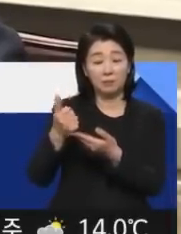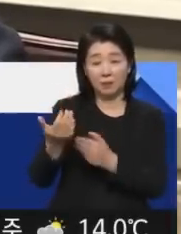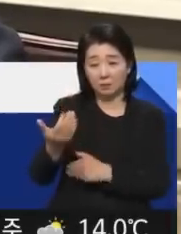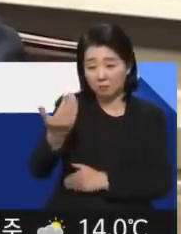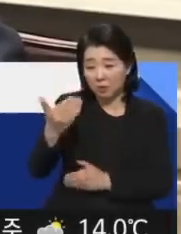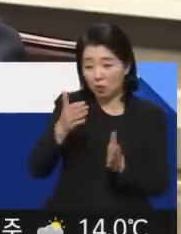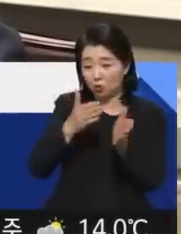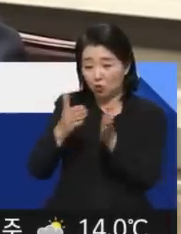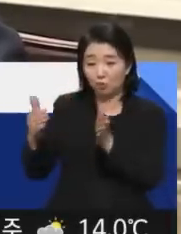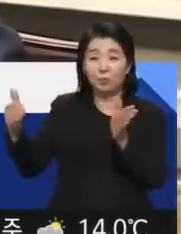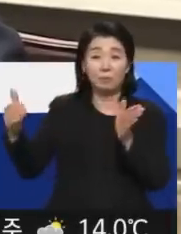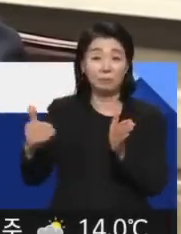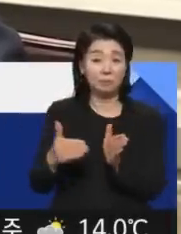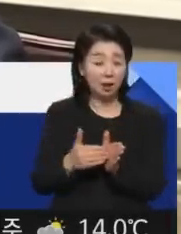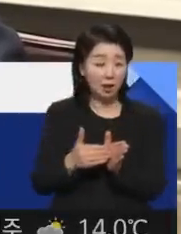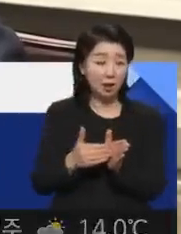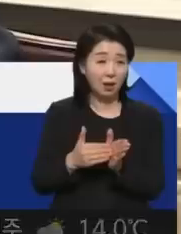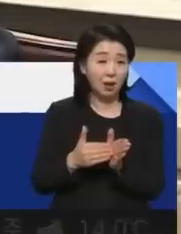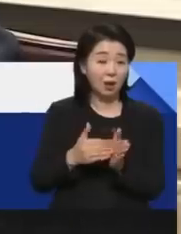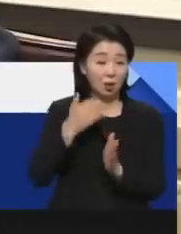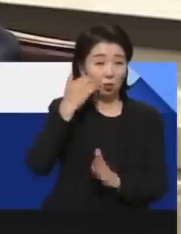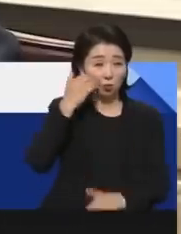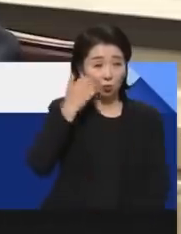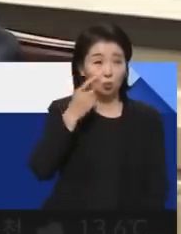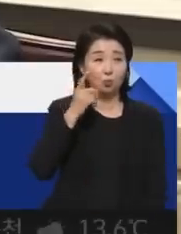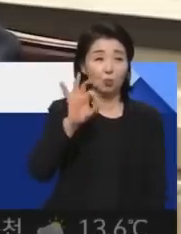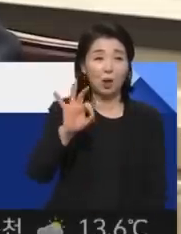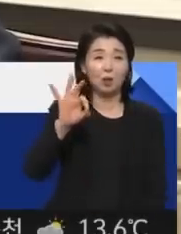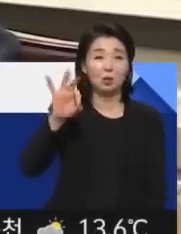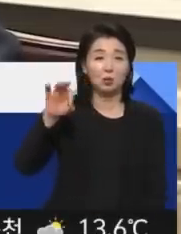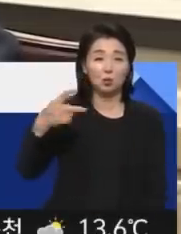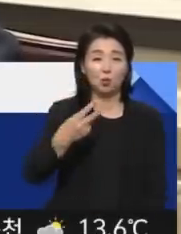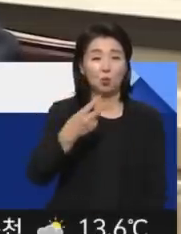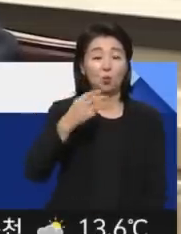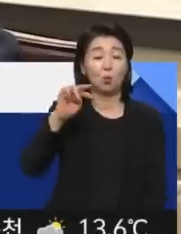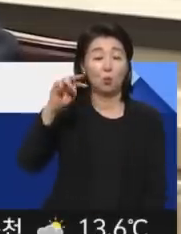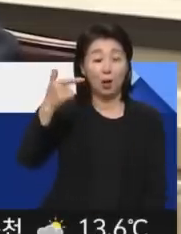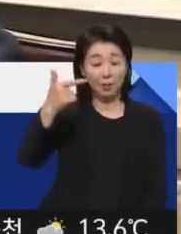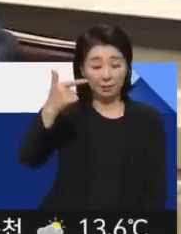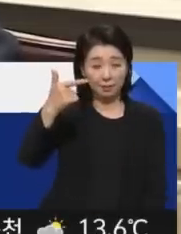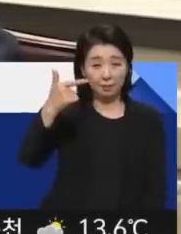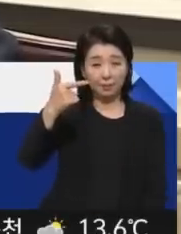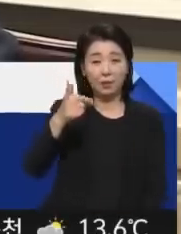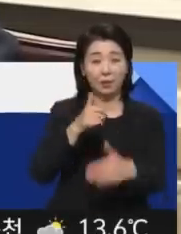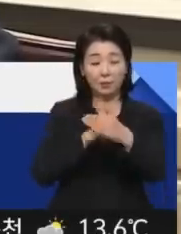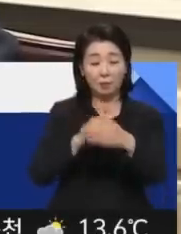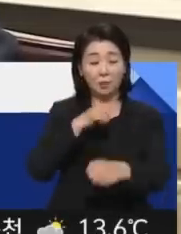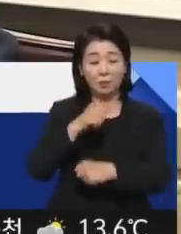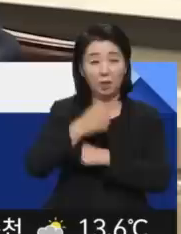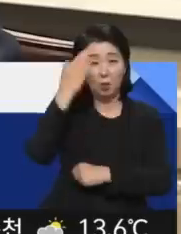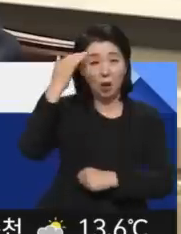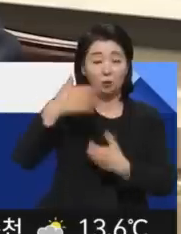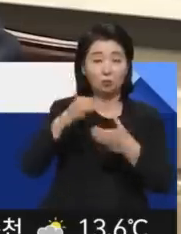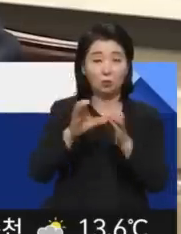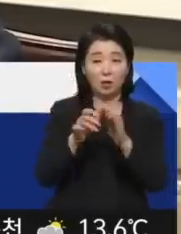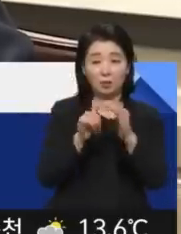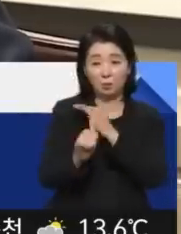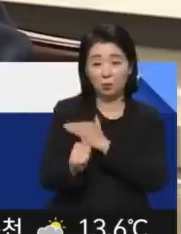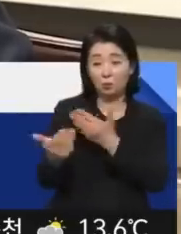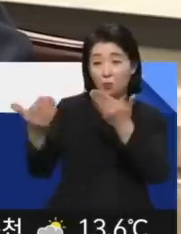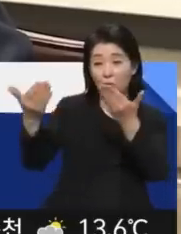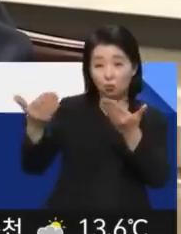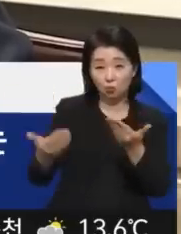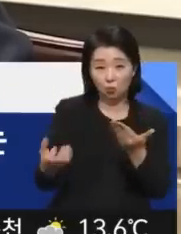준비하셨던 황교안 대표님을 자유한국당의 대표님으로 세워주시고